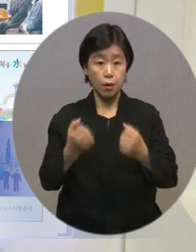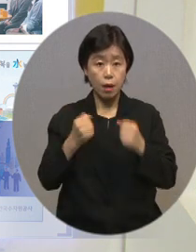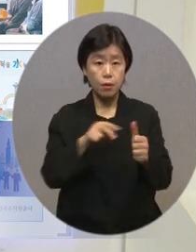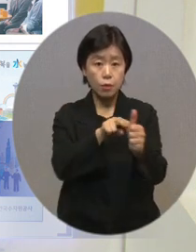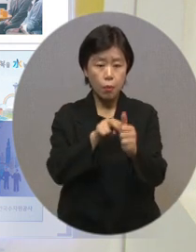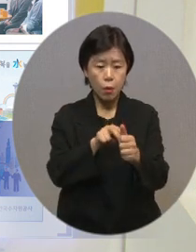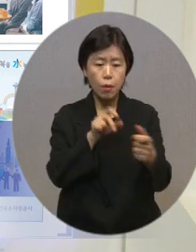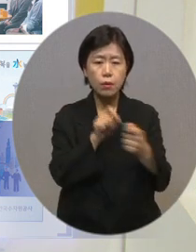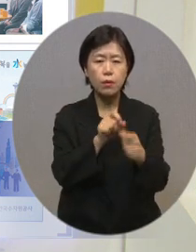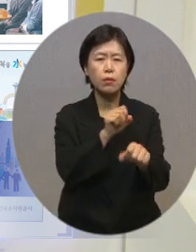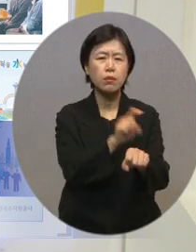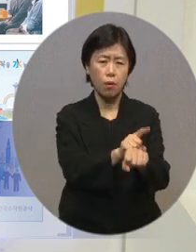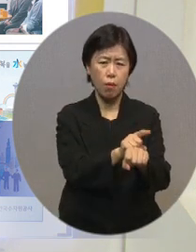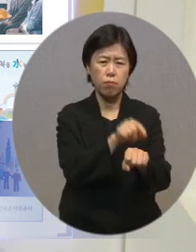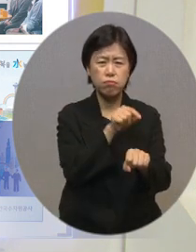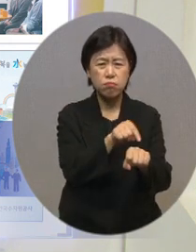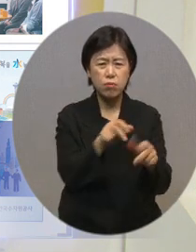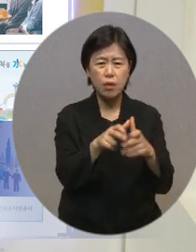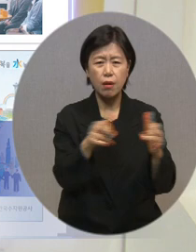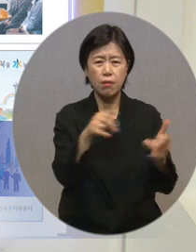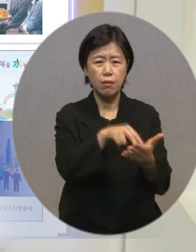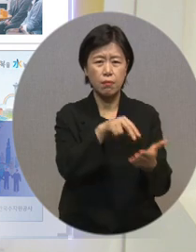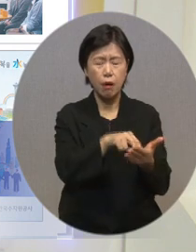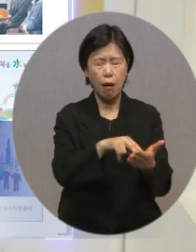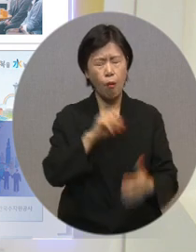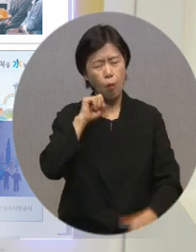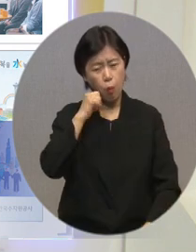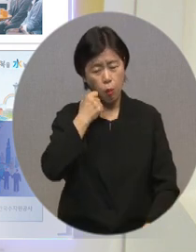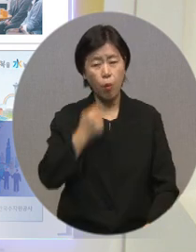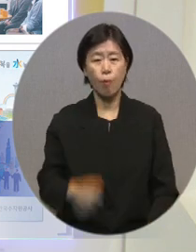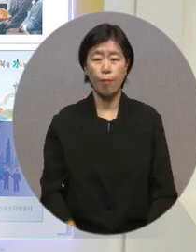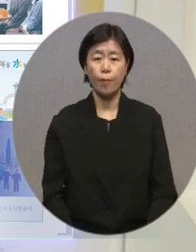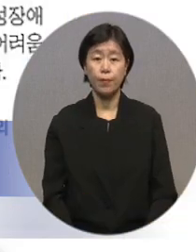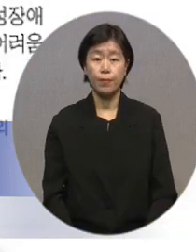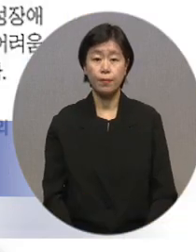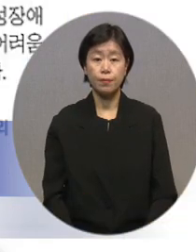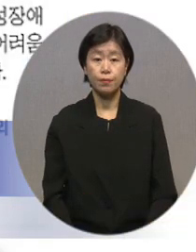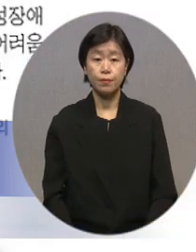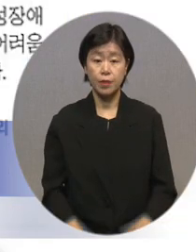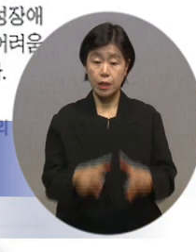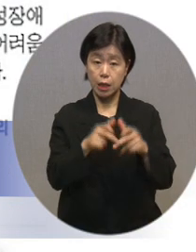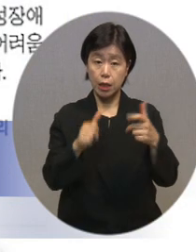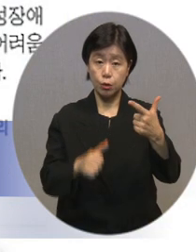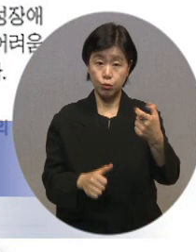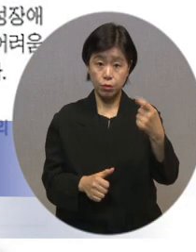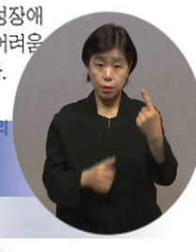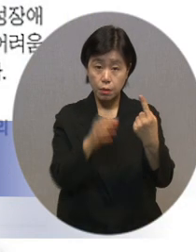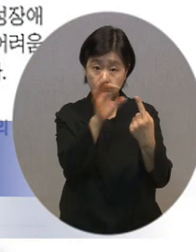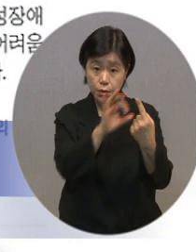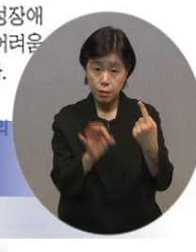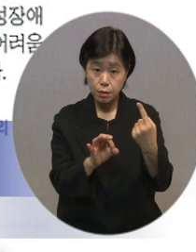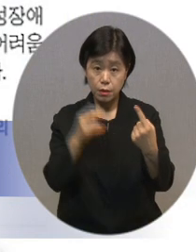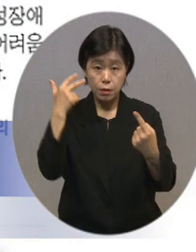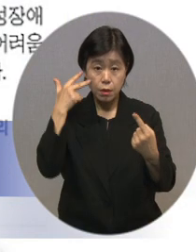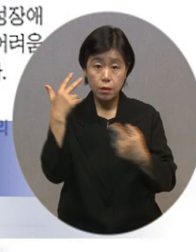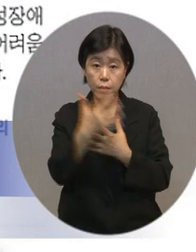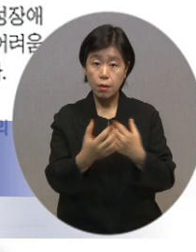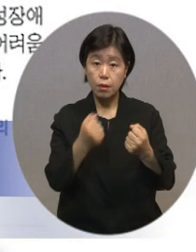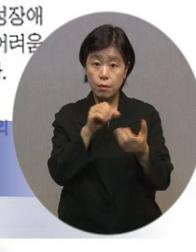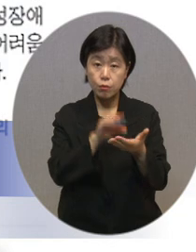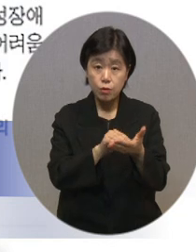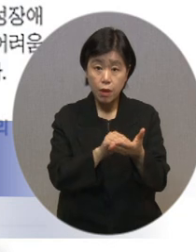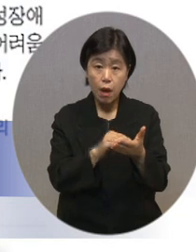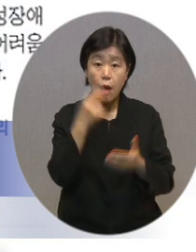정보 접근성이 장애인에게 어려움의 대상이었다는 점입니다 장애인 61% 정신 건강